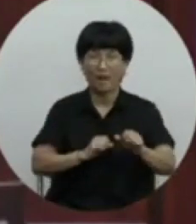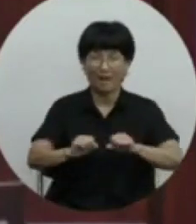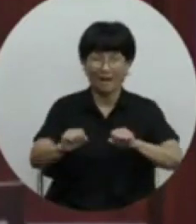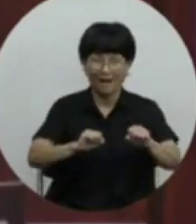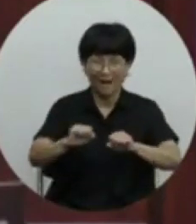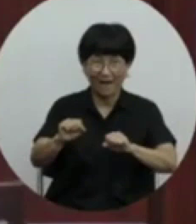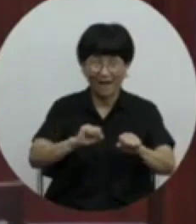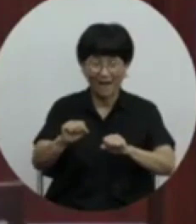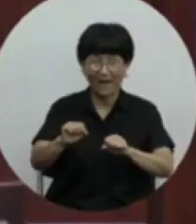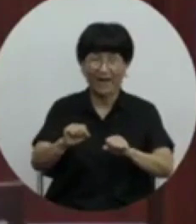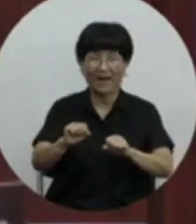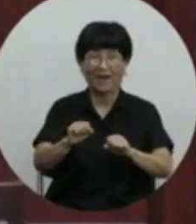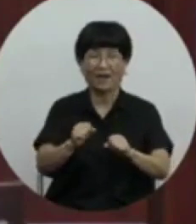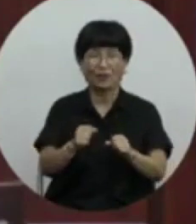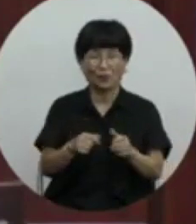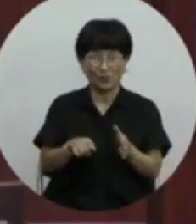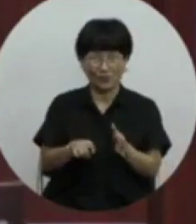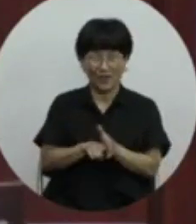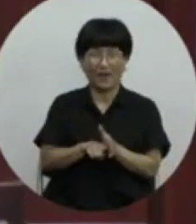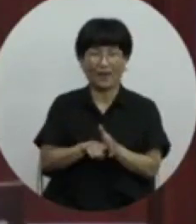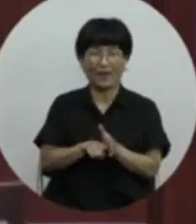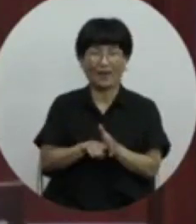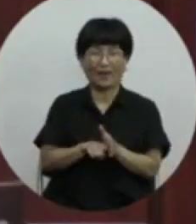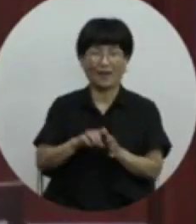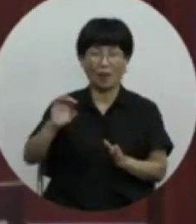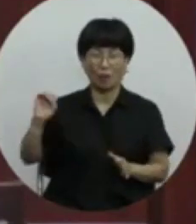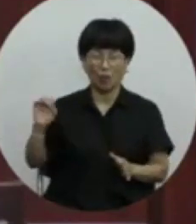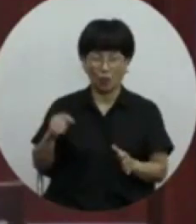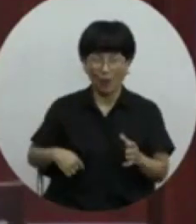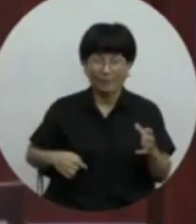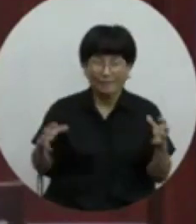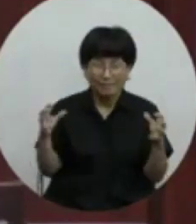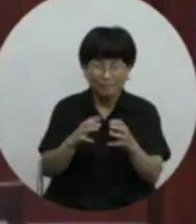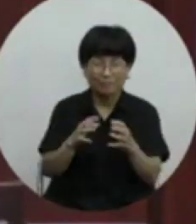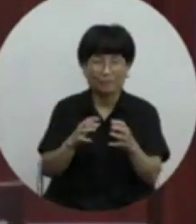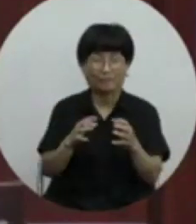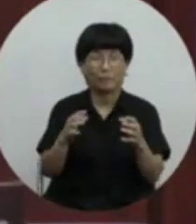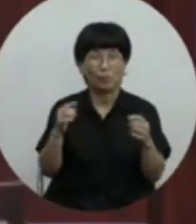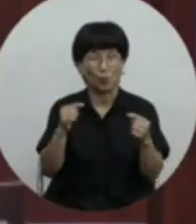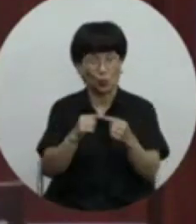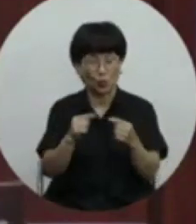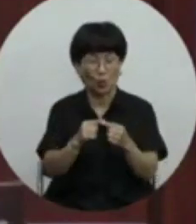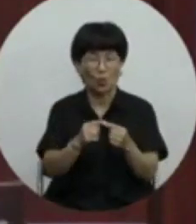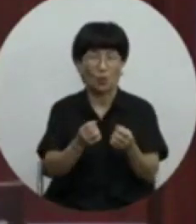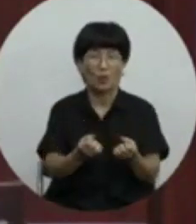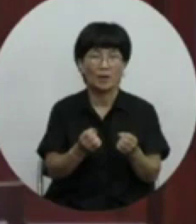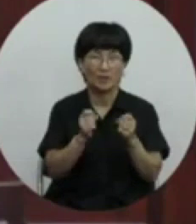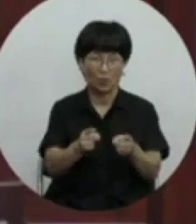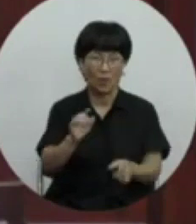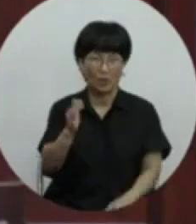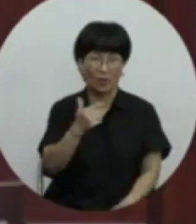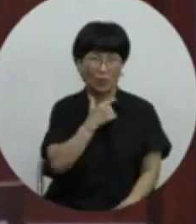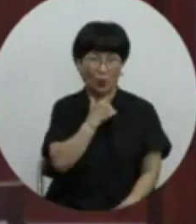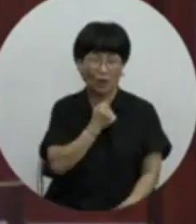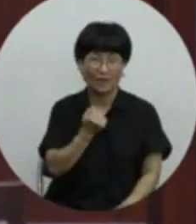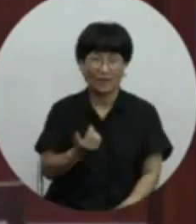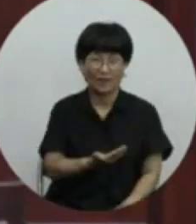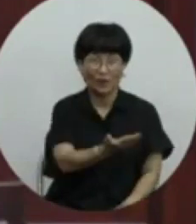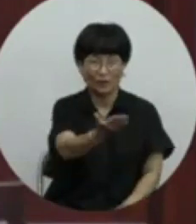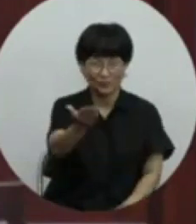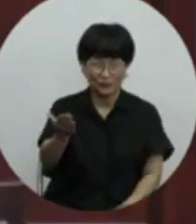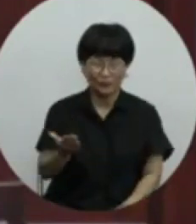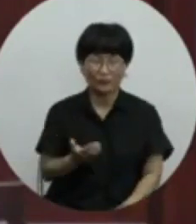불어넣는 함께 어우러지는 소통과 화합의 시간이 되길 바라며 여기 계신 의원님들과